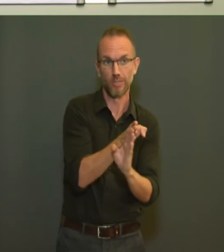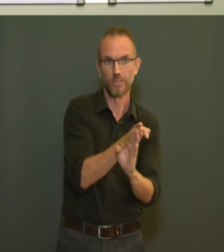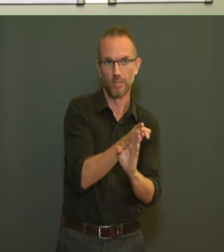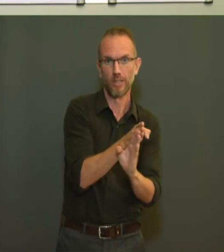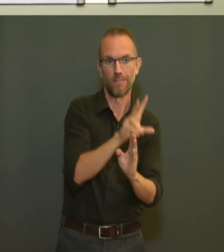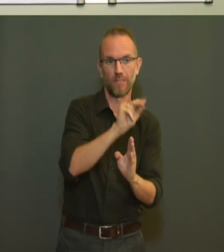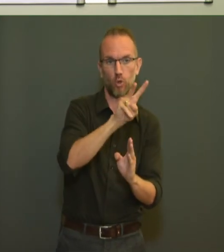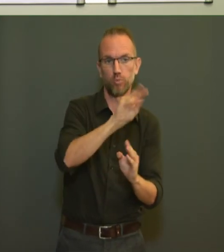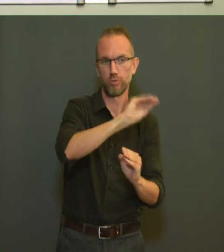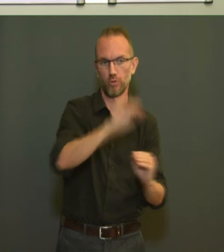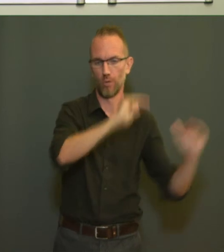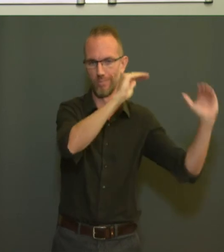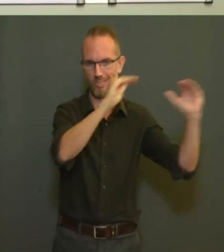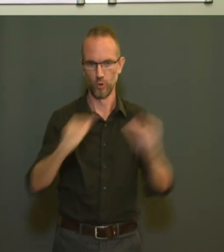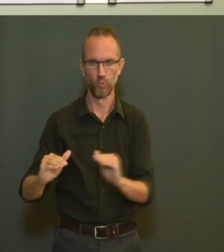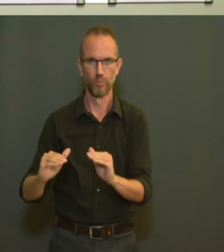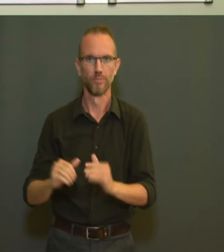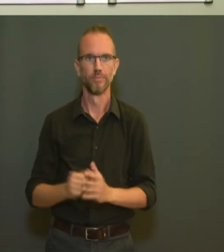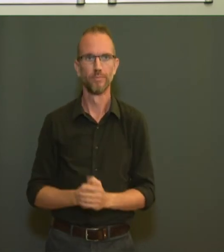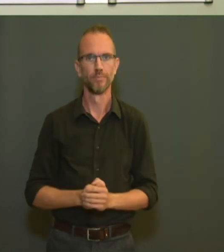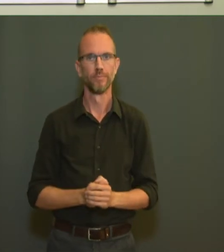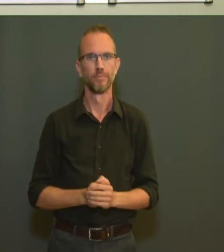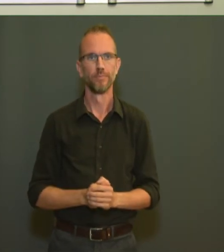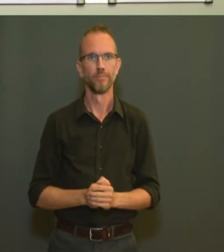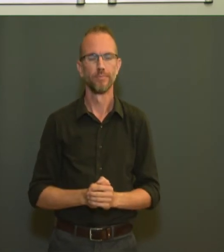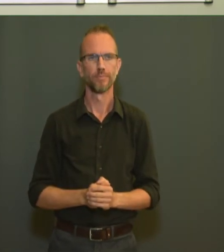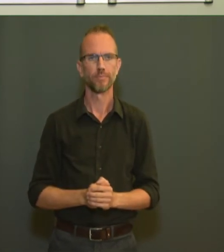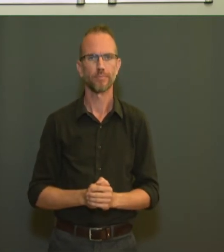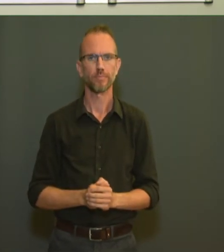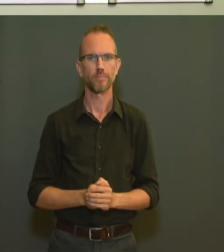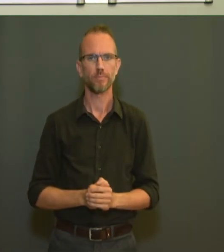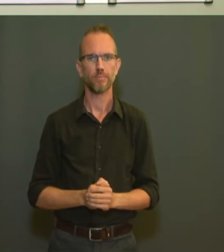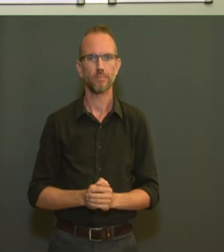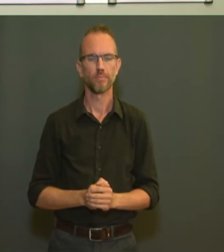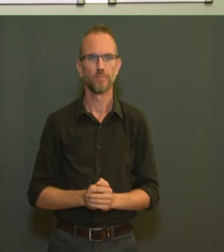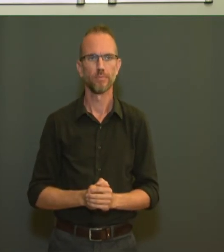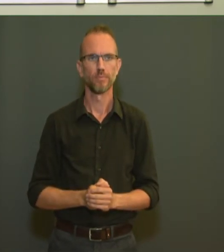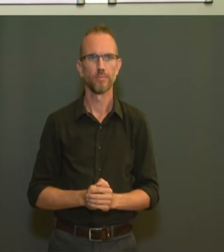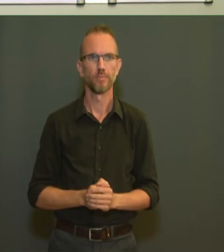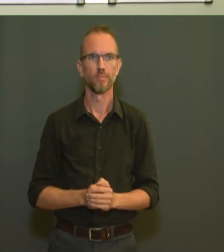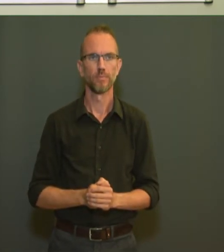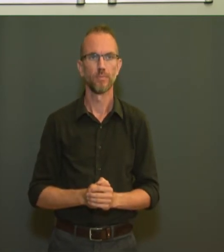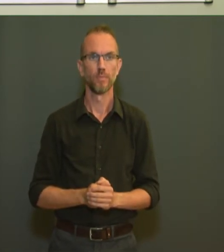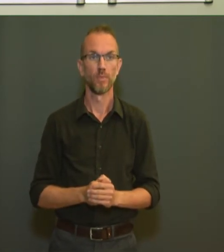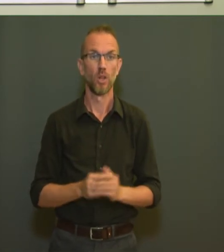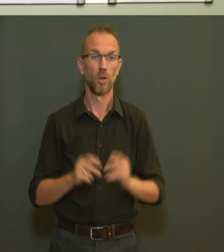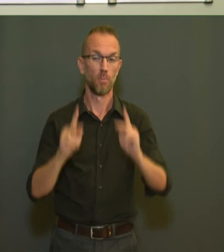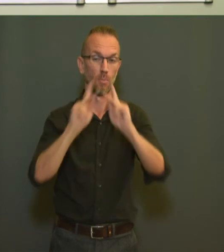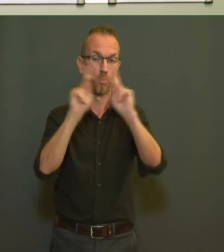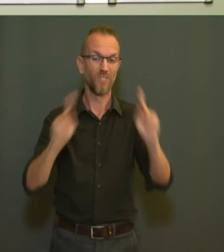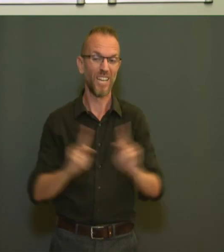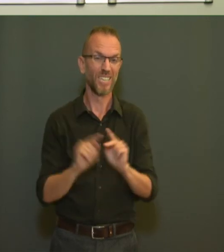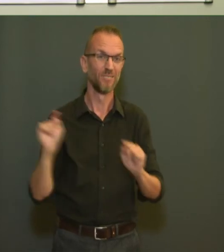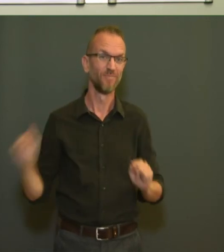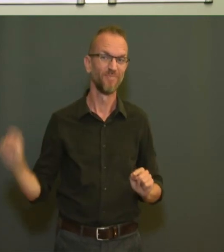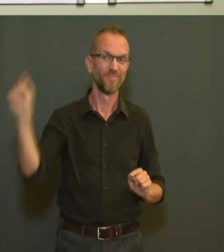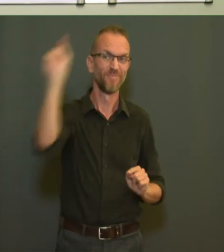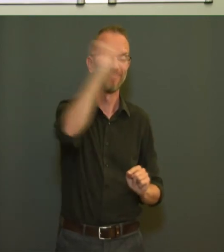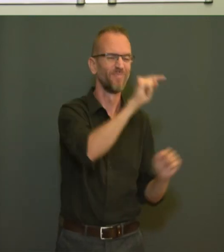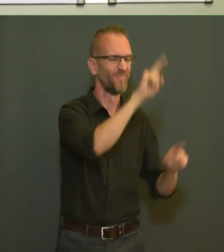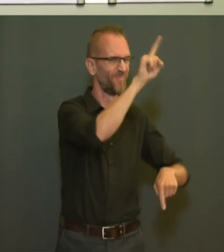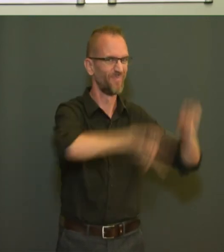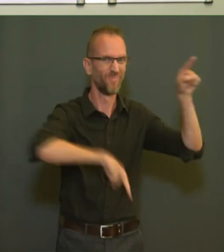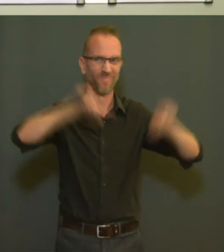la période précédente. Par rapport à nos différentes provinces, on peut dire qu'on